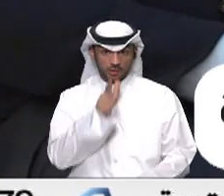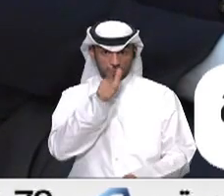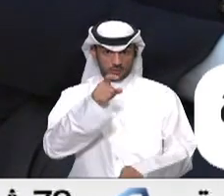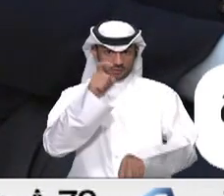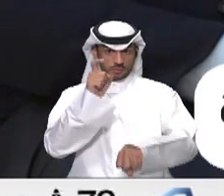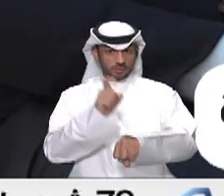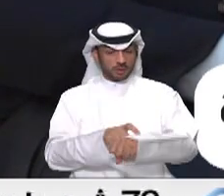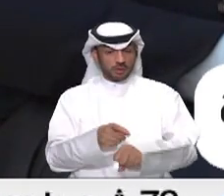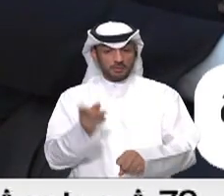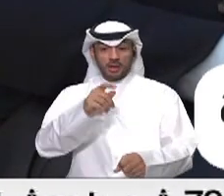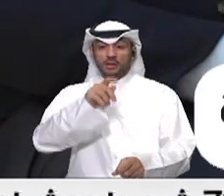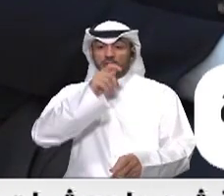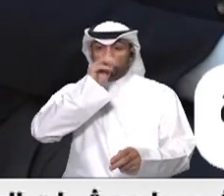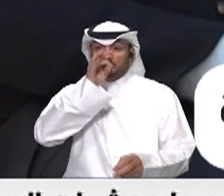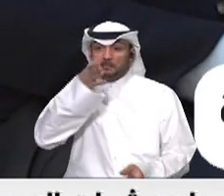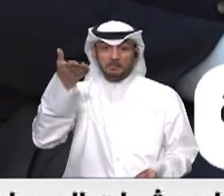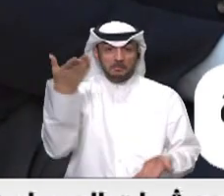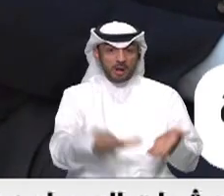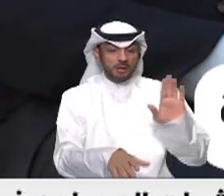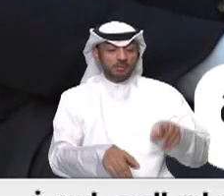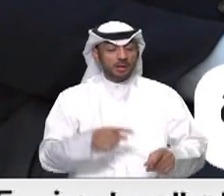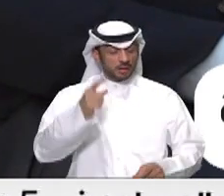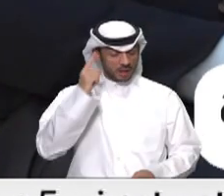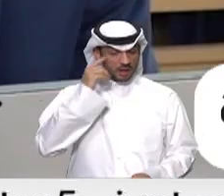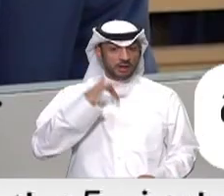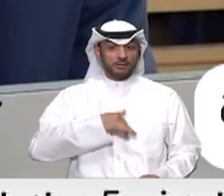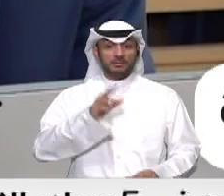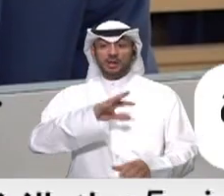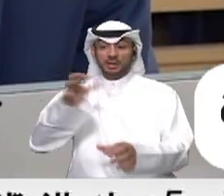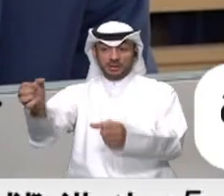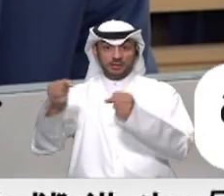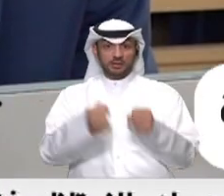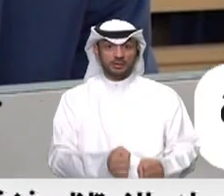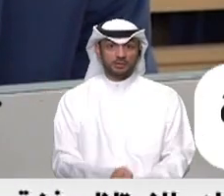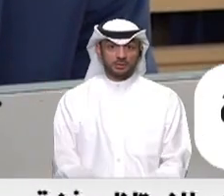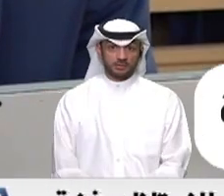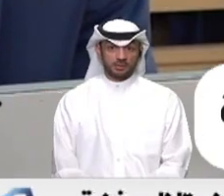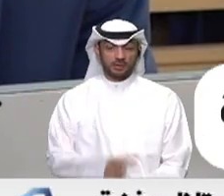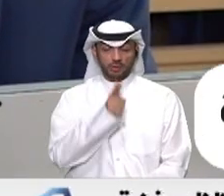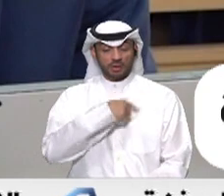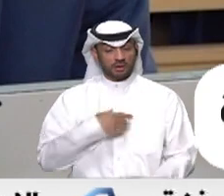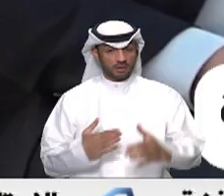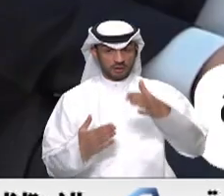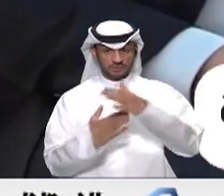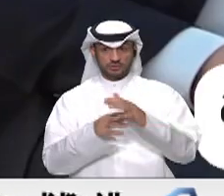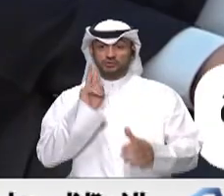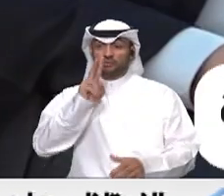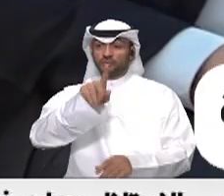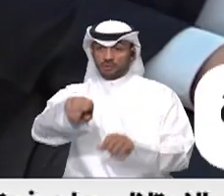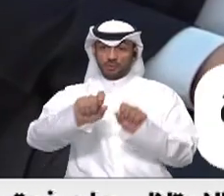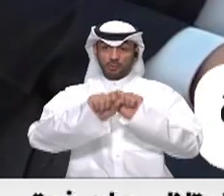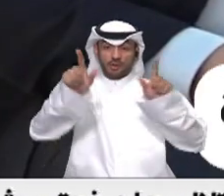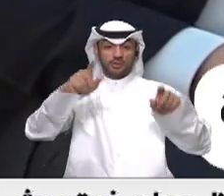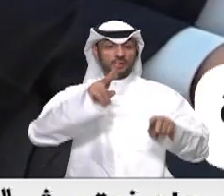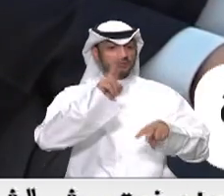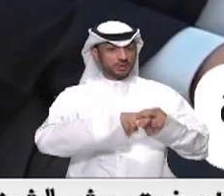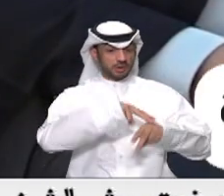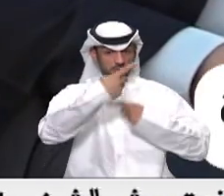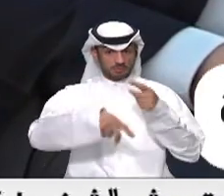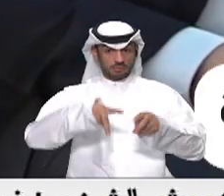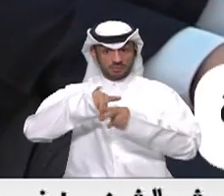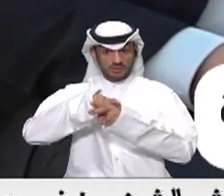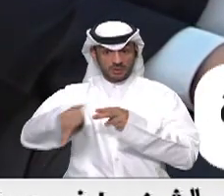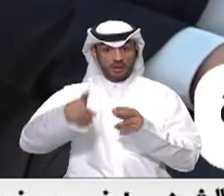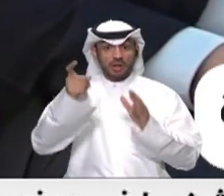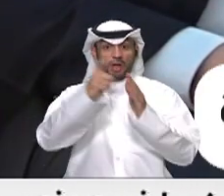والقتل المتعمد للمدنيين واستخدامهم كدروع بشريه من المؤسف رغم كل هذه الجرائم التي تقوم بها قوه مارقه على